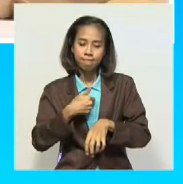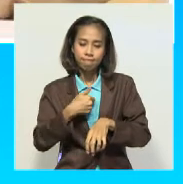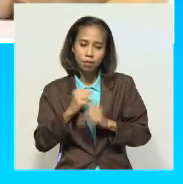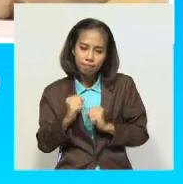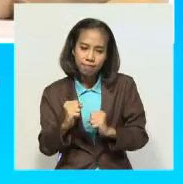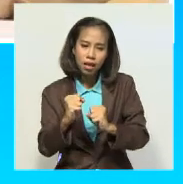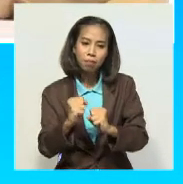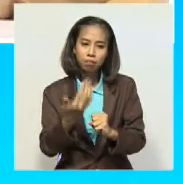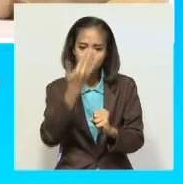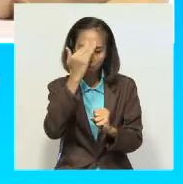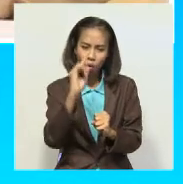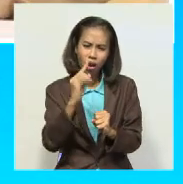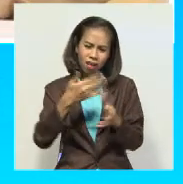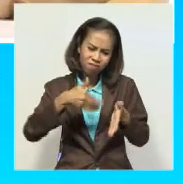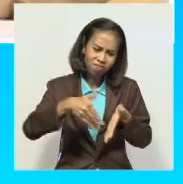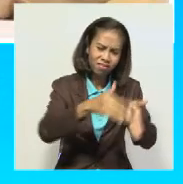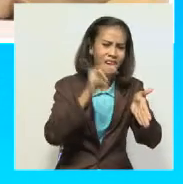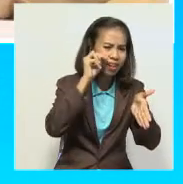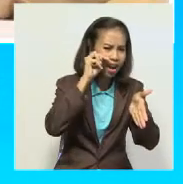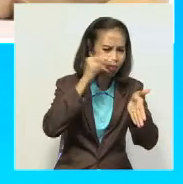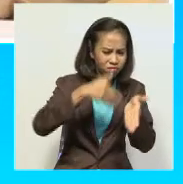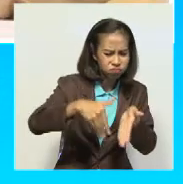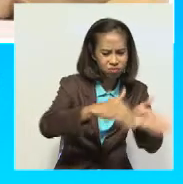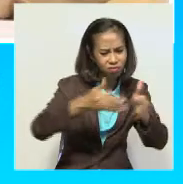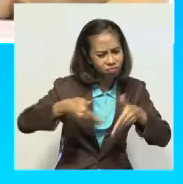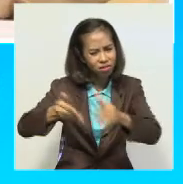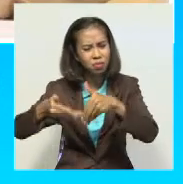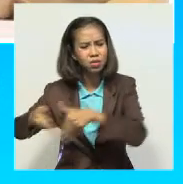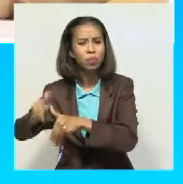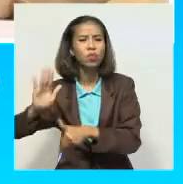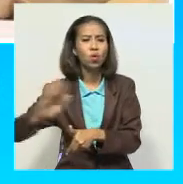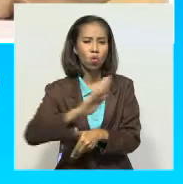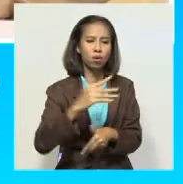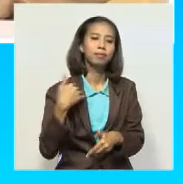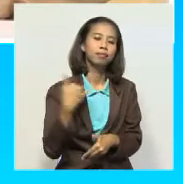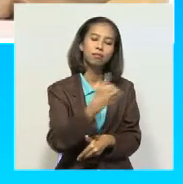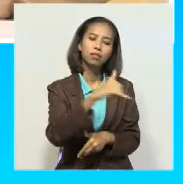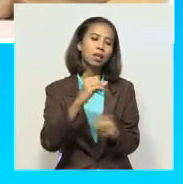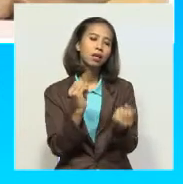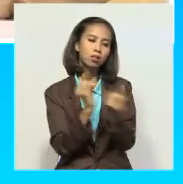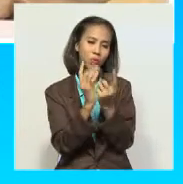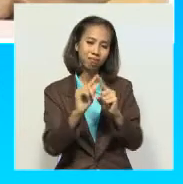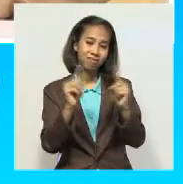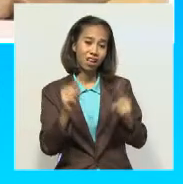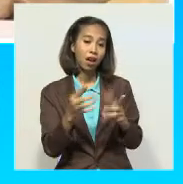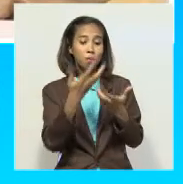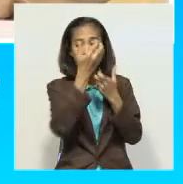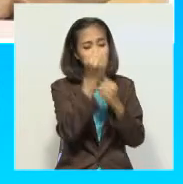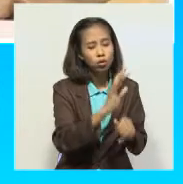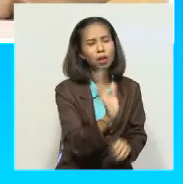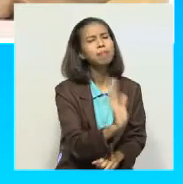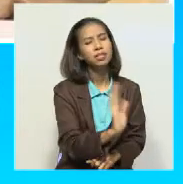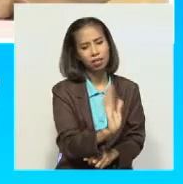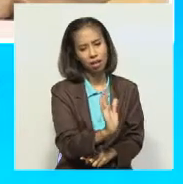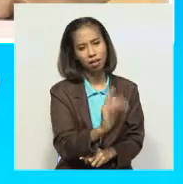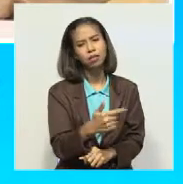มันก็ต้องไปกันทั่วเพราะว่าเส้นทางน้ํามันไปอย่างนั้นเองมันผ่านทุกอําเภอมันก็ย่อมมีผลกระทบบ้างค่ะ แต่ว่าเราไม่ได้ละเลยพี่น้องเกษตรกรเนาะเพราะว่าเ